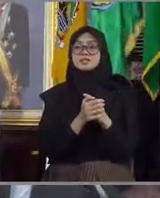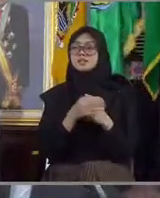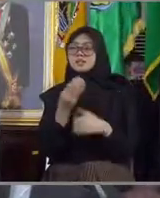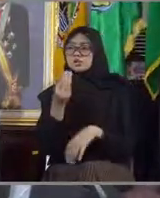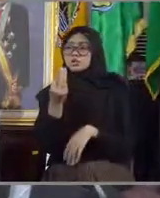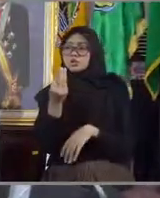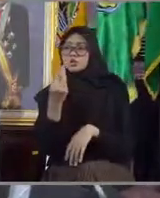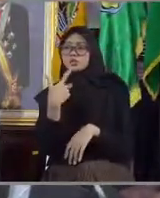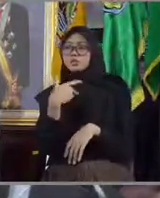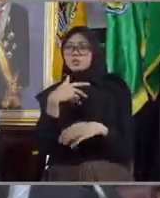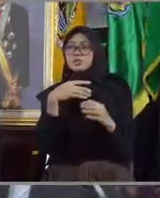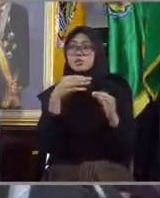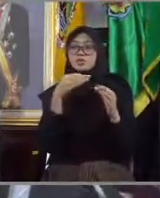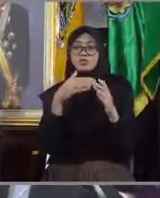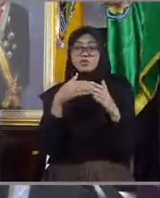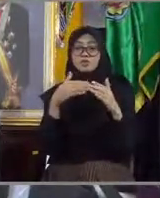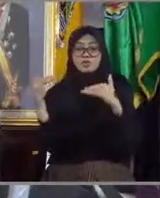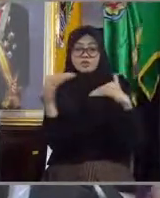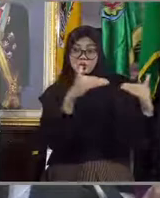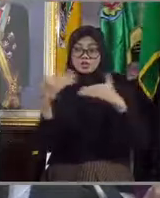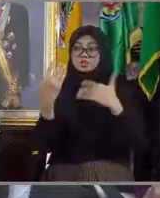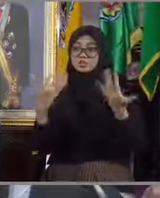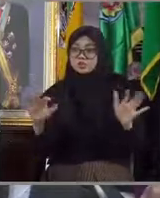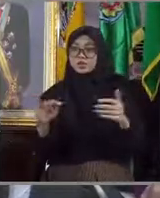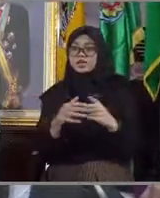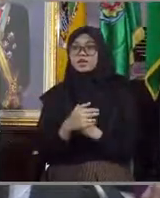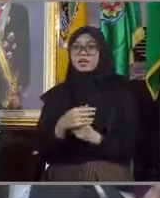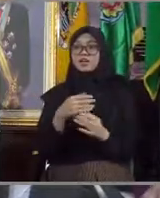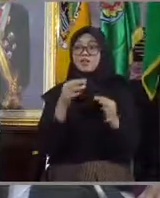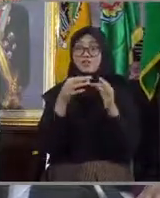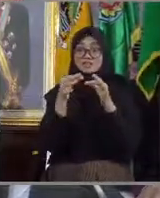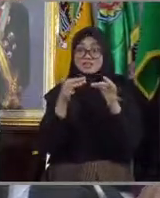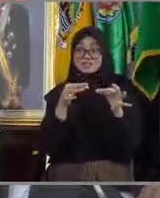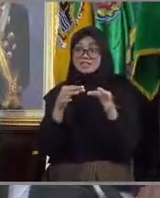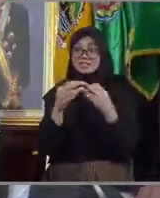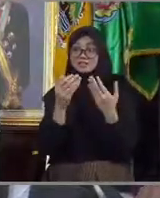Transportasi ini wis iki mau siji-siji. Oh, yang pasti Pak. Kan fasilitas tadi nggih. Oke, Pak. Ternyata